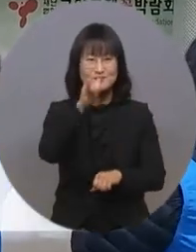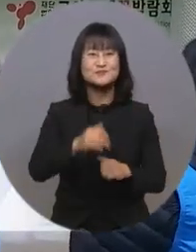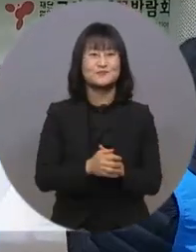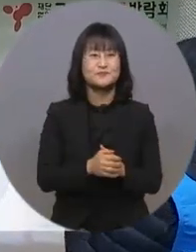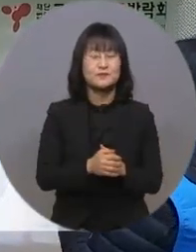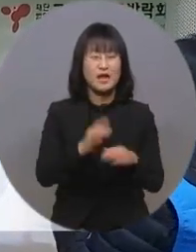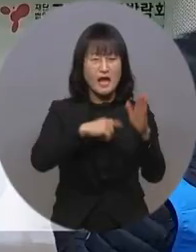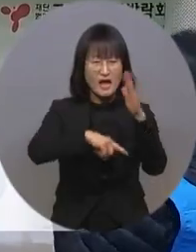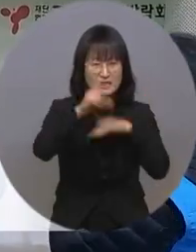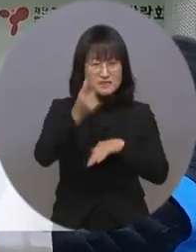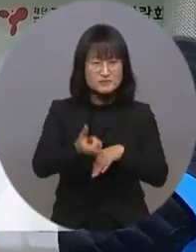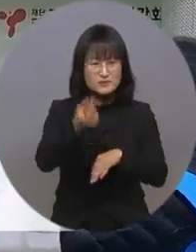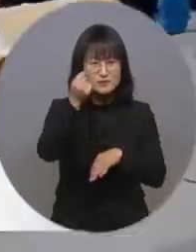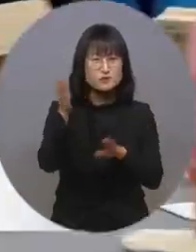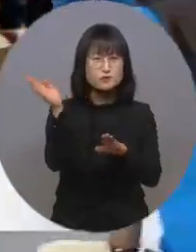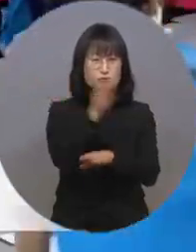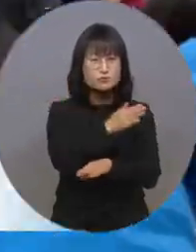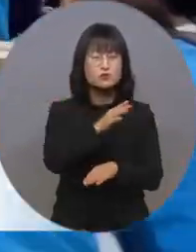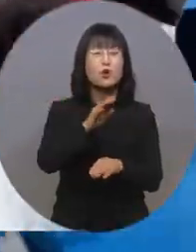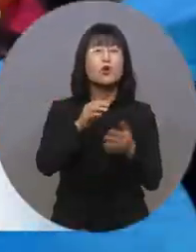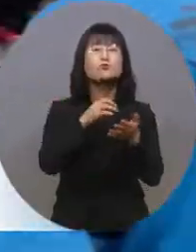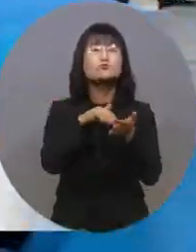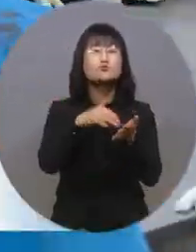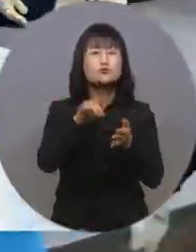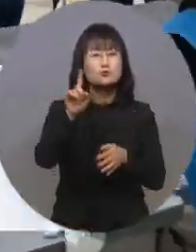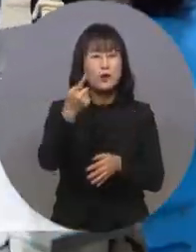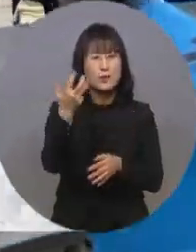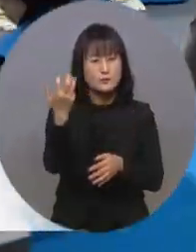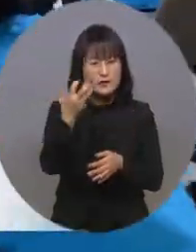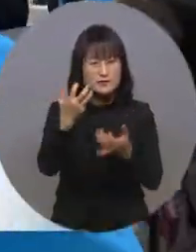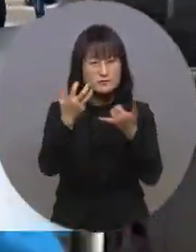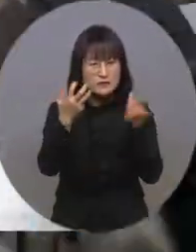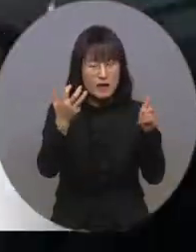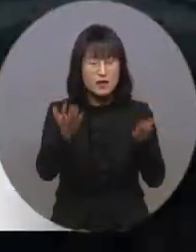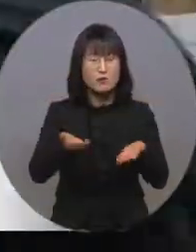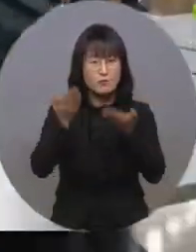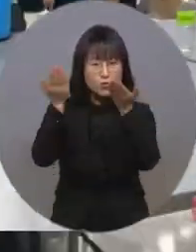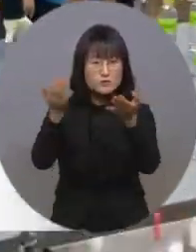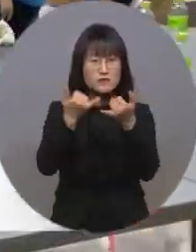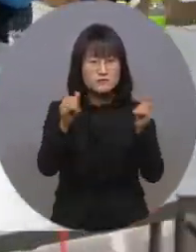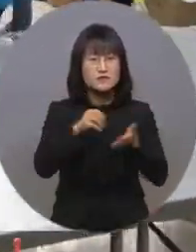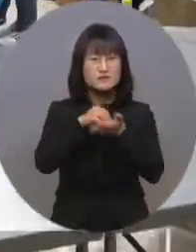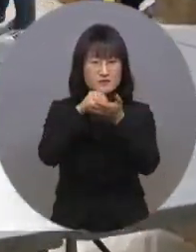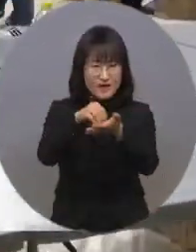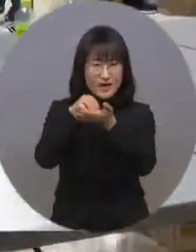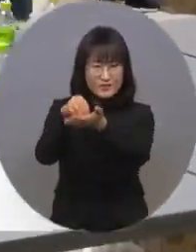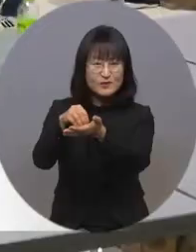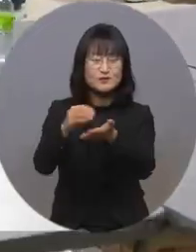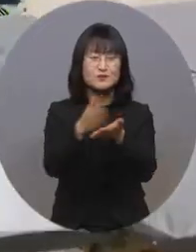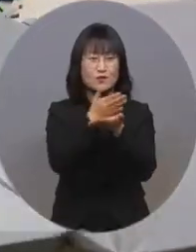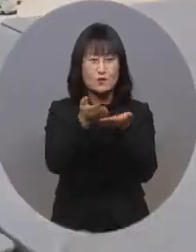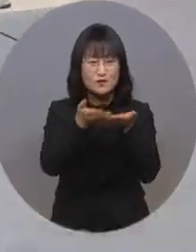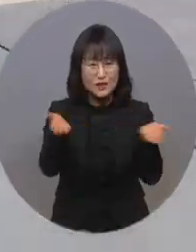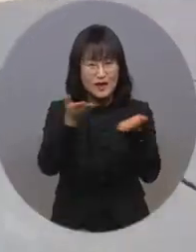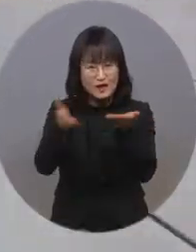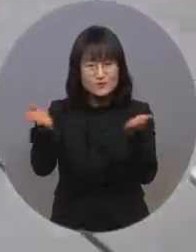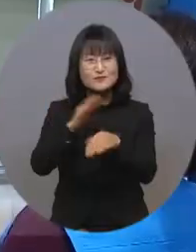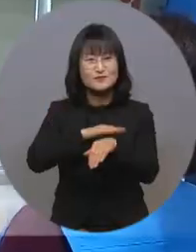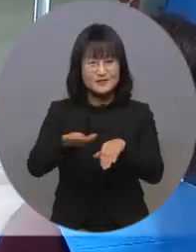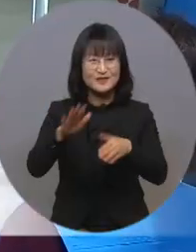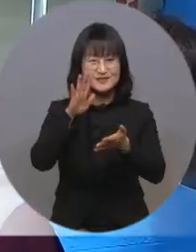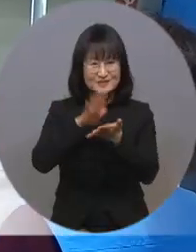이른 아침부터 무려 180여 명의 자원봉사자들이 참여해 뜨거운 나눔 열기가